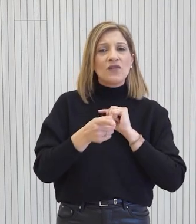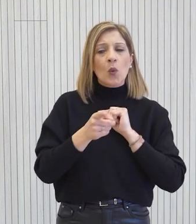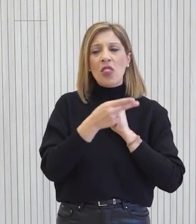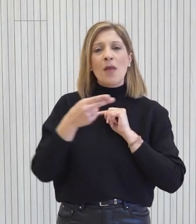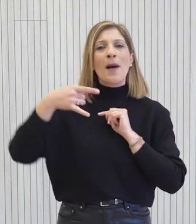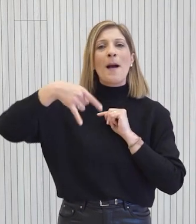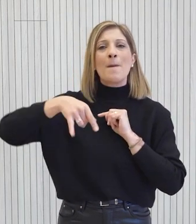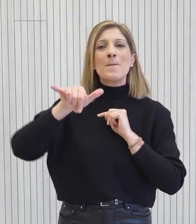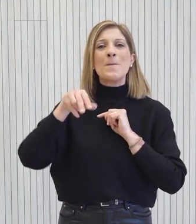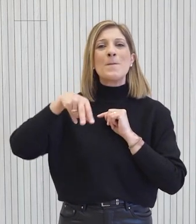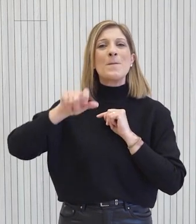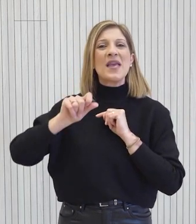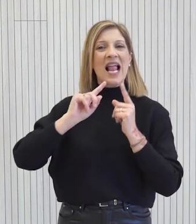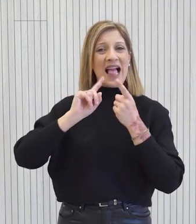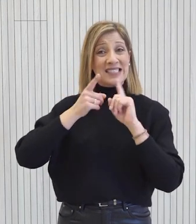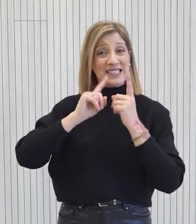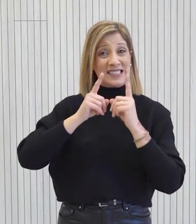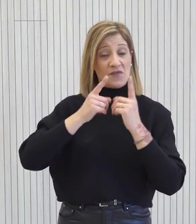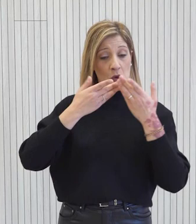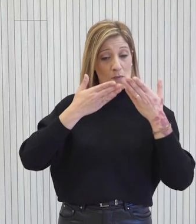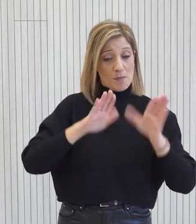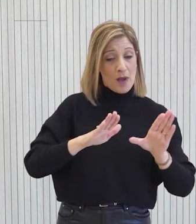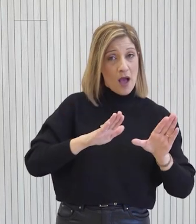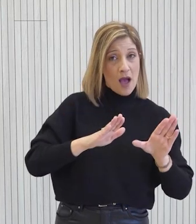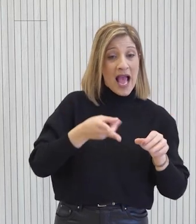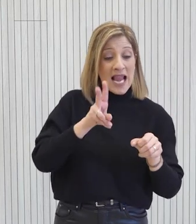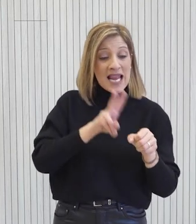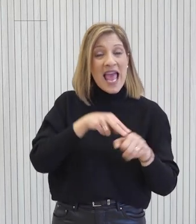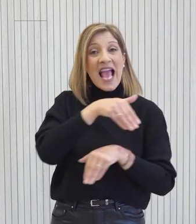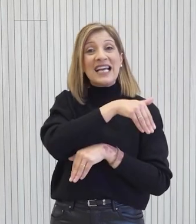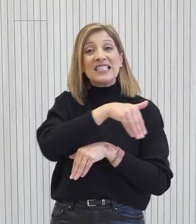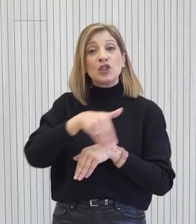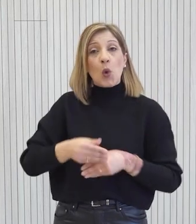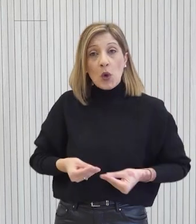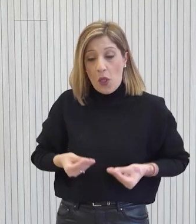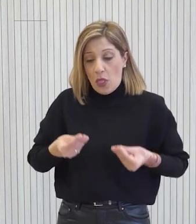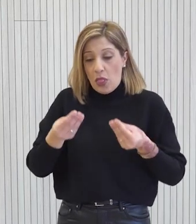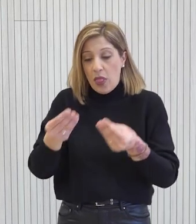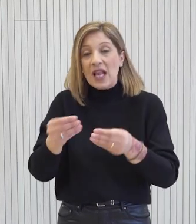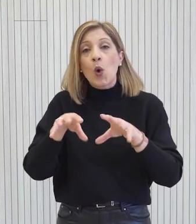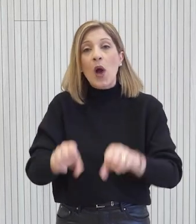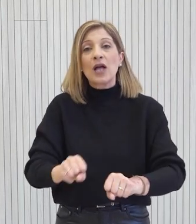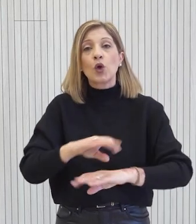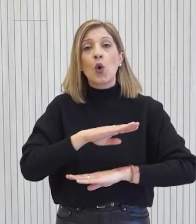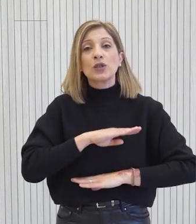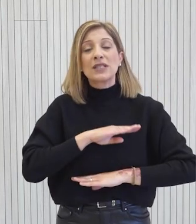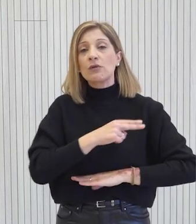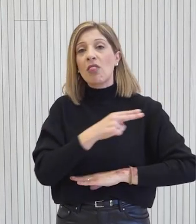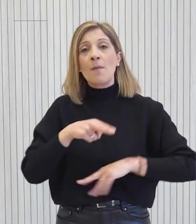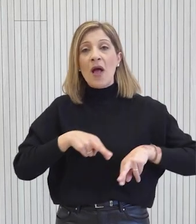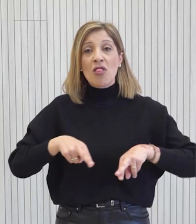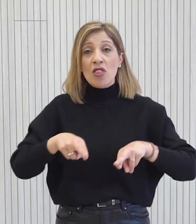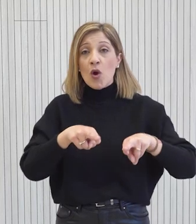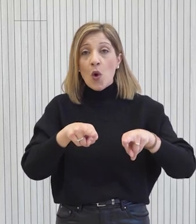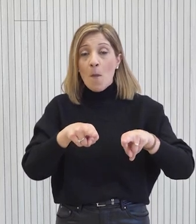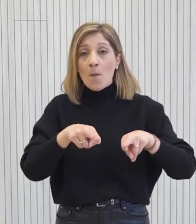Πύλα και ουσιαστικά παραχωρώντας έδαφος της νεκρής ζώνης στον κατοχικό στρατό για να προχωρήσει ο δρόμος,